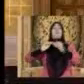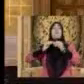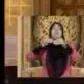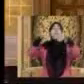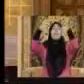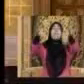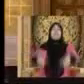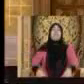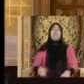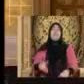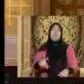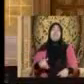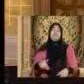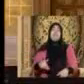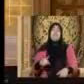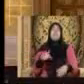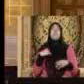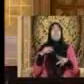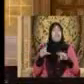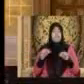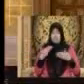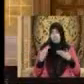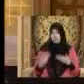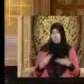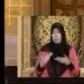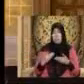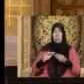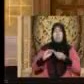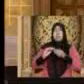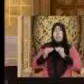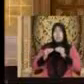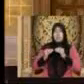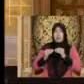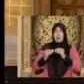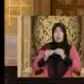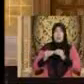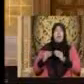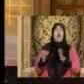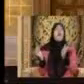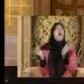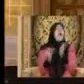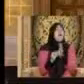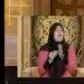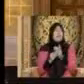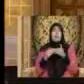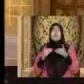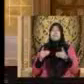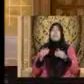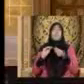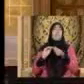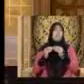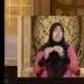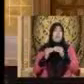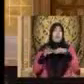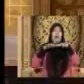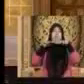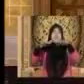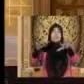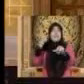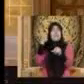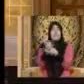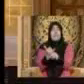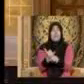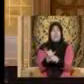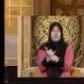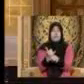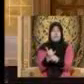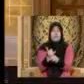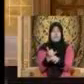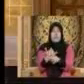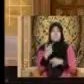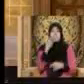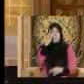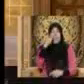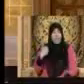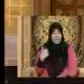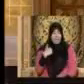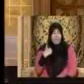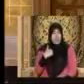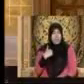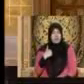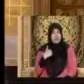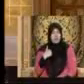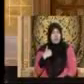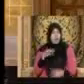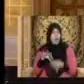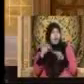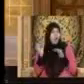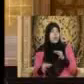التي عشناها ونعيشها، وسوف يعيشها الإنسان ما حيا في هذه الحياة وفي هذه الدنيا. لكن دورك أنت،